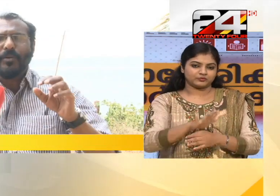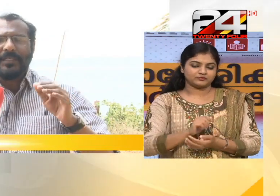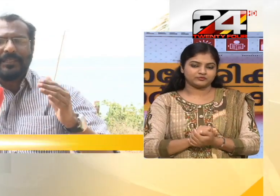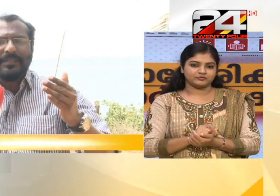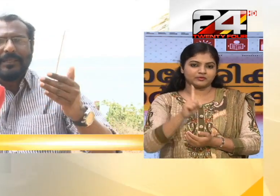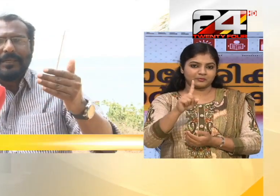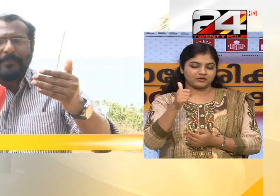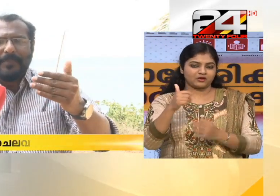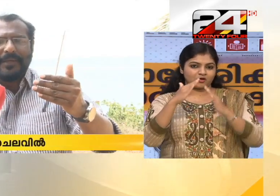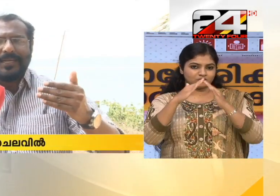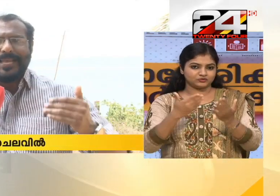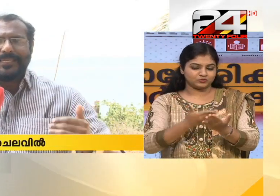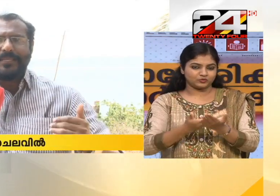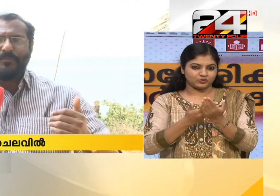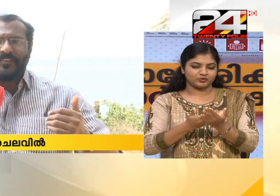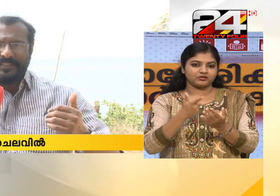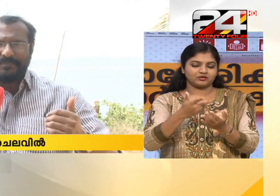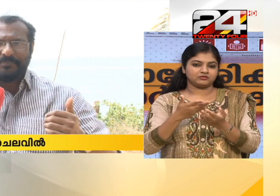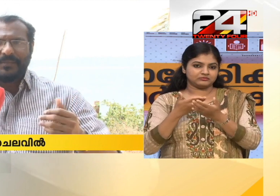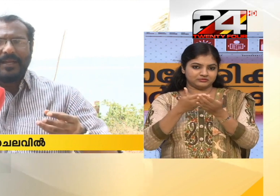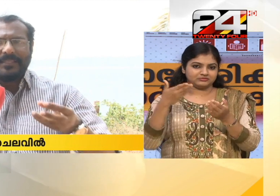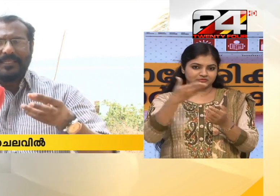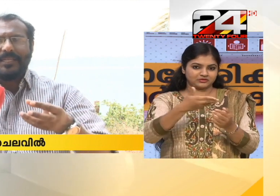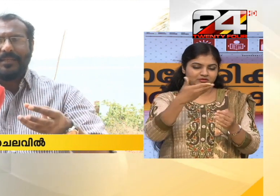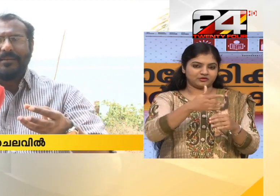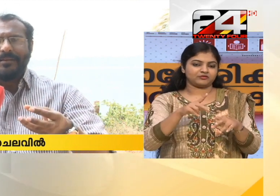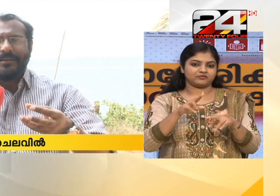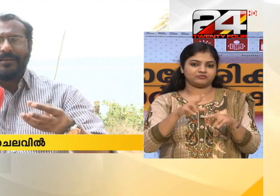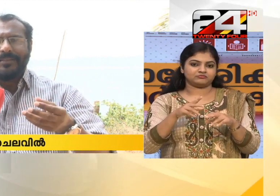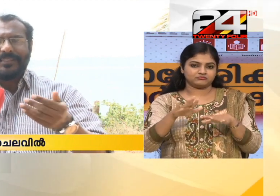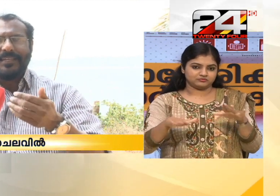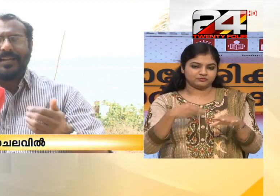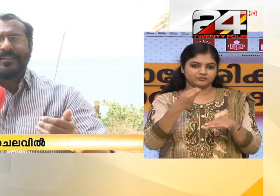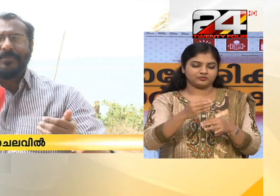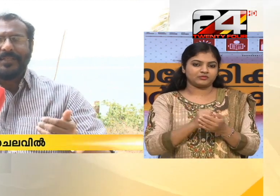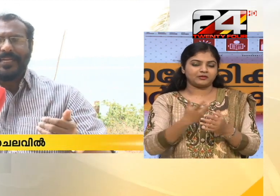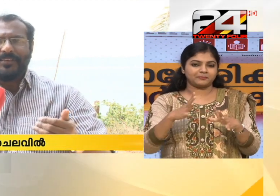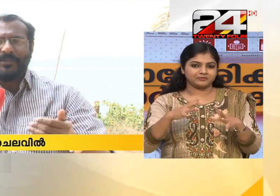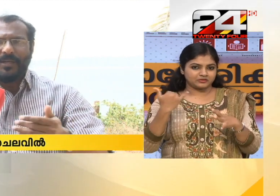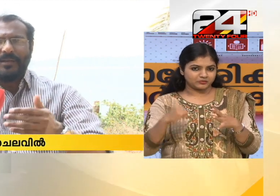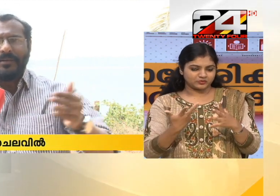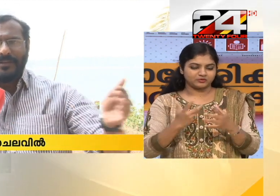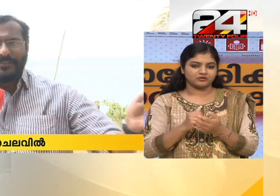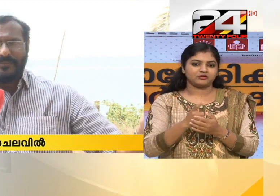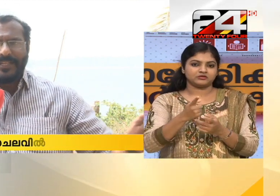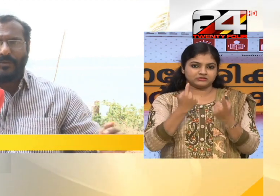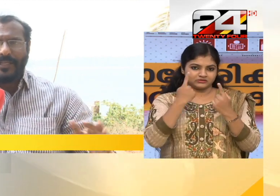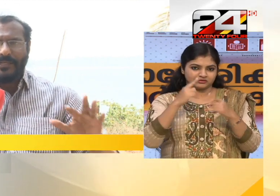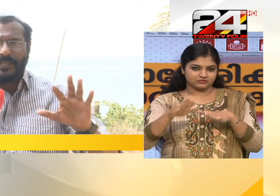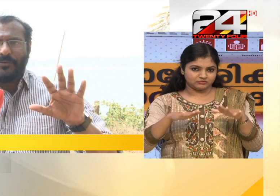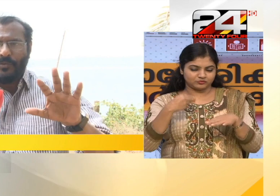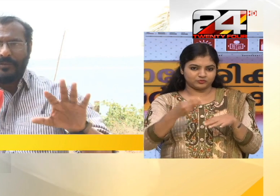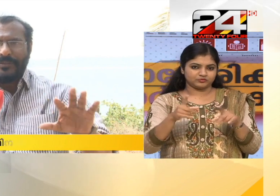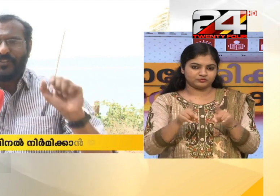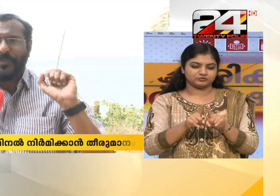ഹൗസ് ബോട്ടുകൾക്ക് പിന്നെ ലാൻഡിംഗ് ഫെസിലിറ്റി, അതിൻ്റെ യന്ത്ര തകരാറുകൾ പരിഹരിക്കാൻ വേണ്ടിയുള്ള സംവിധാനം